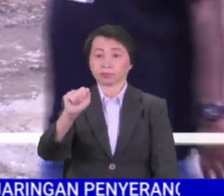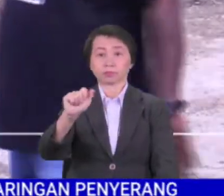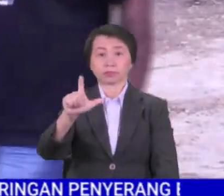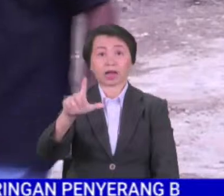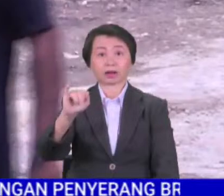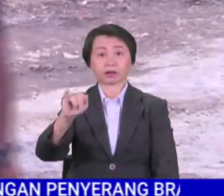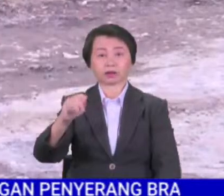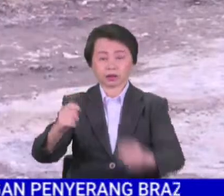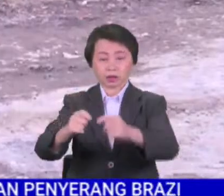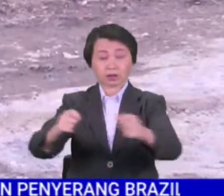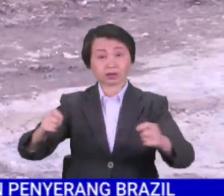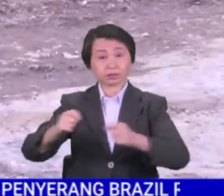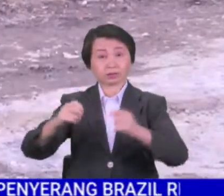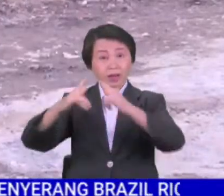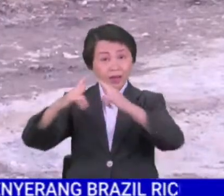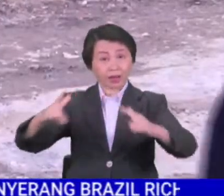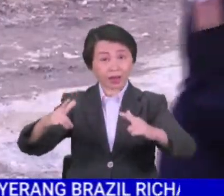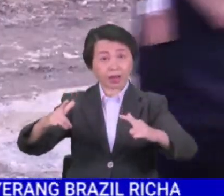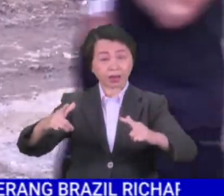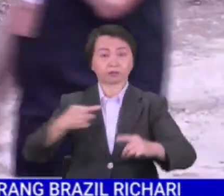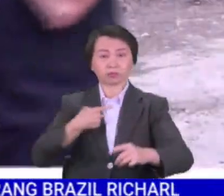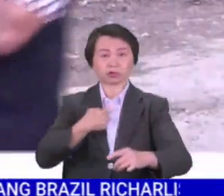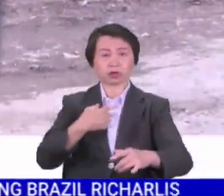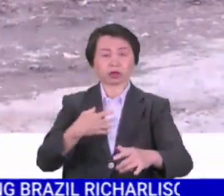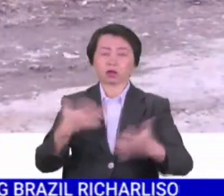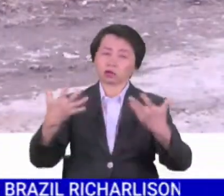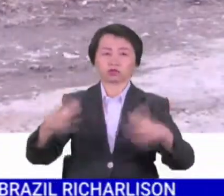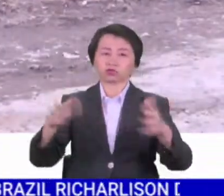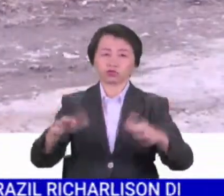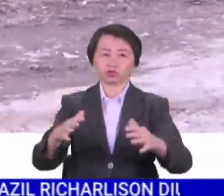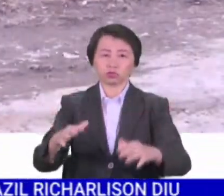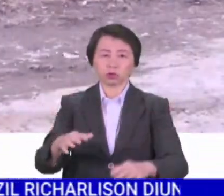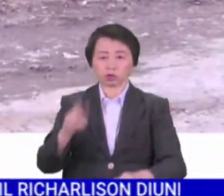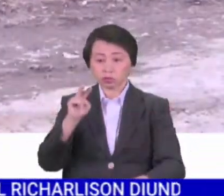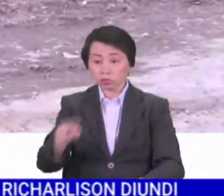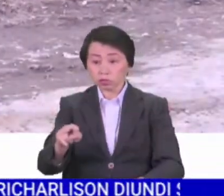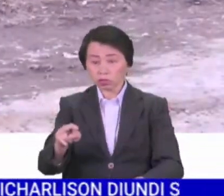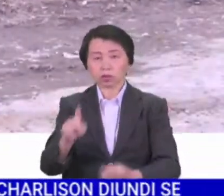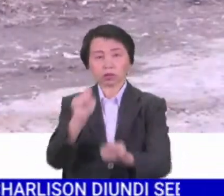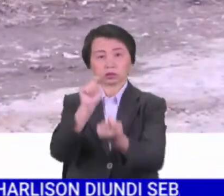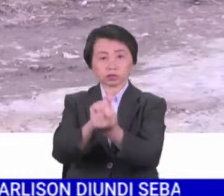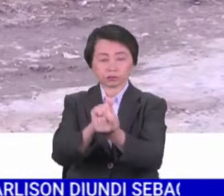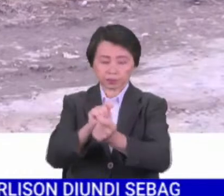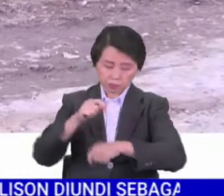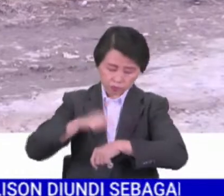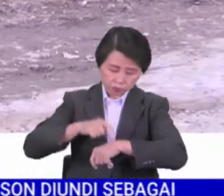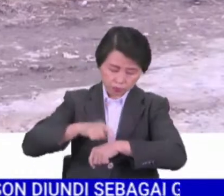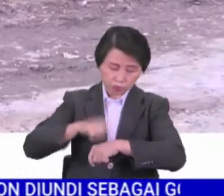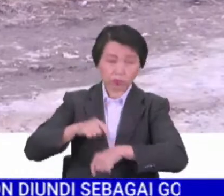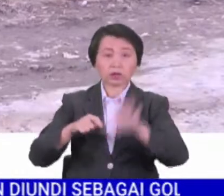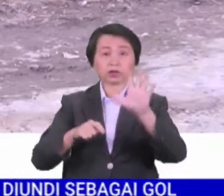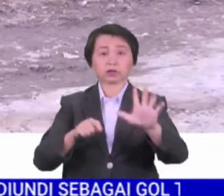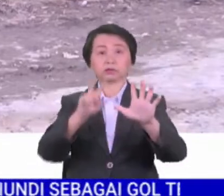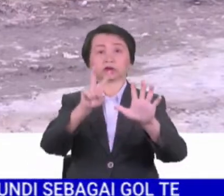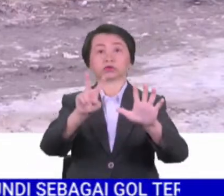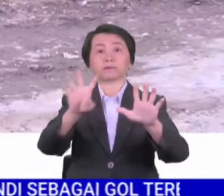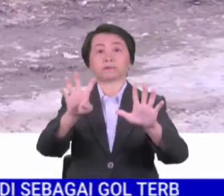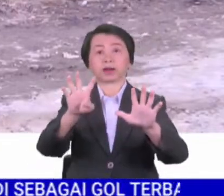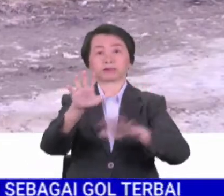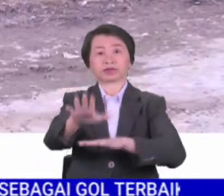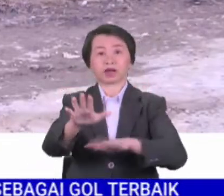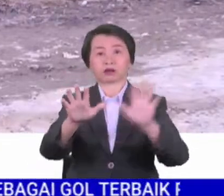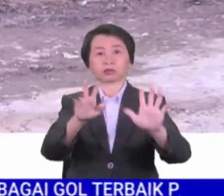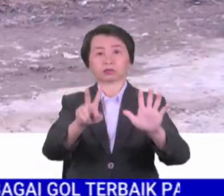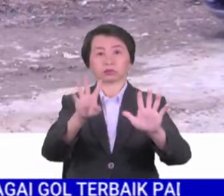perkhemahan Father's Organic Farm, di mana kita telah pun dapat melihat pada tepat pukul 5.24 petang